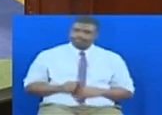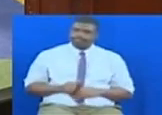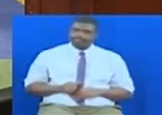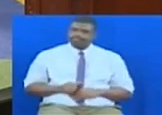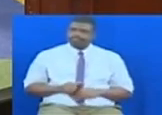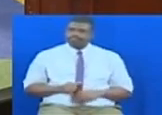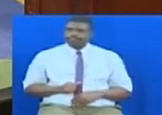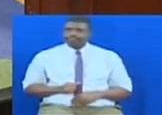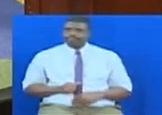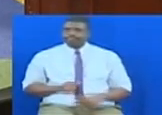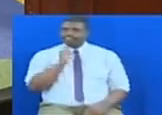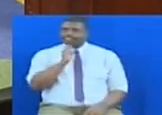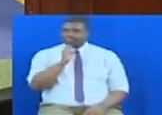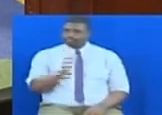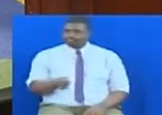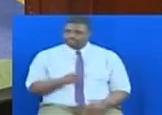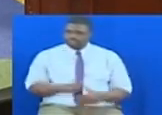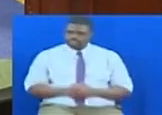Mheshimiwa Spika,